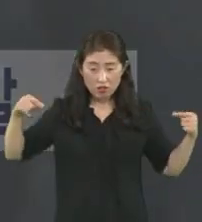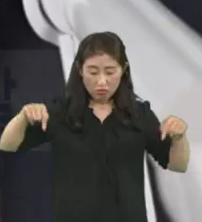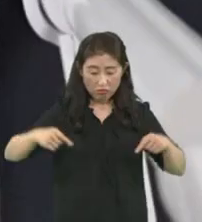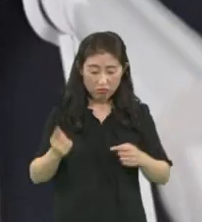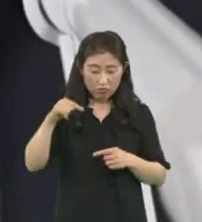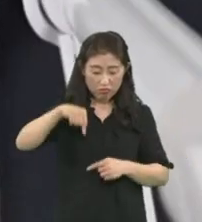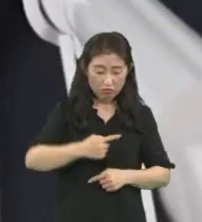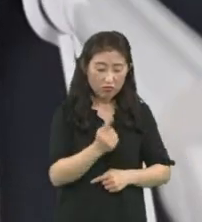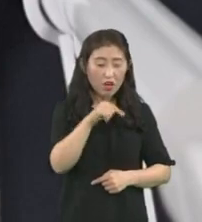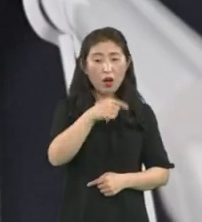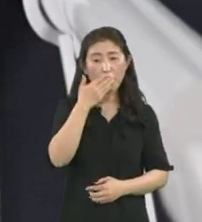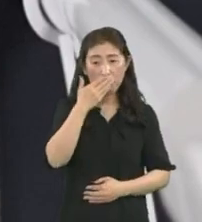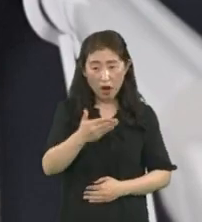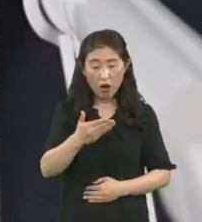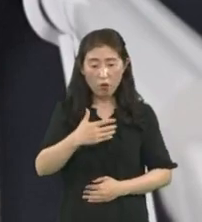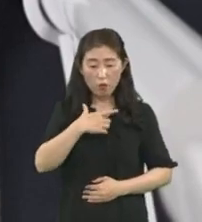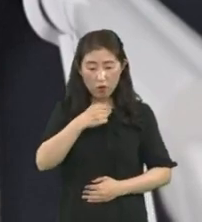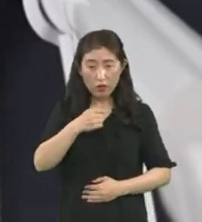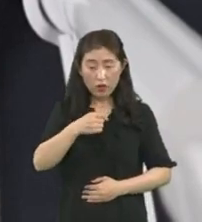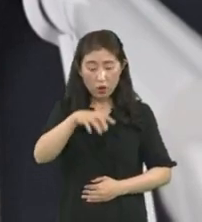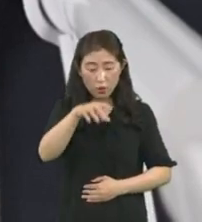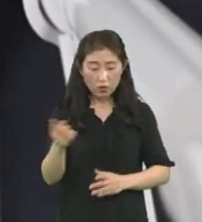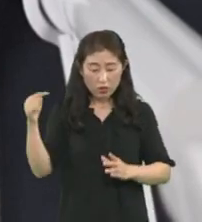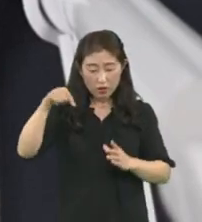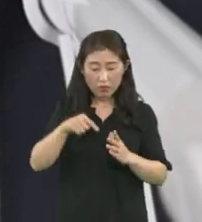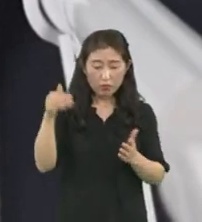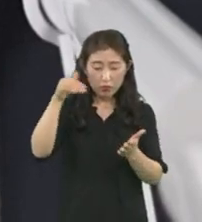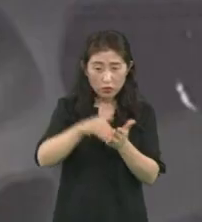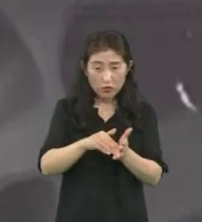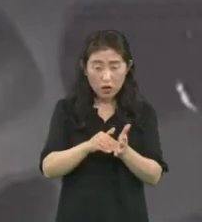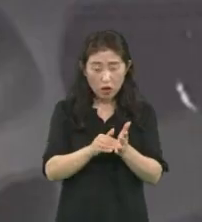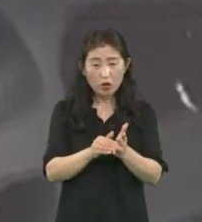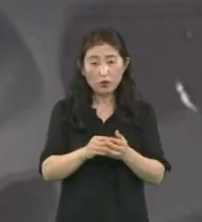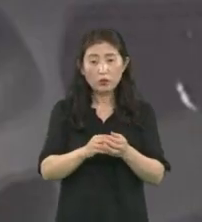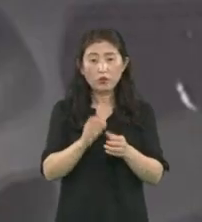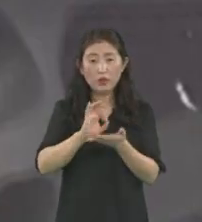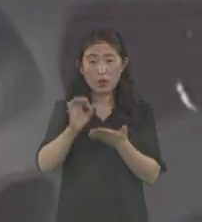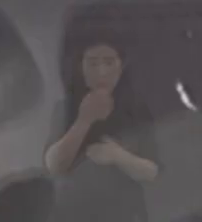휘어짐이 가능해서 원하는 위치로의 이동이 쉽고 조작이 간편합니다.